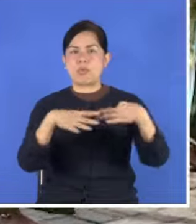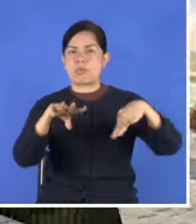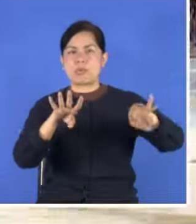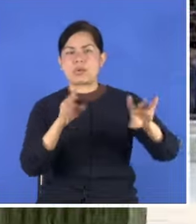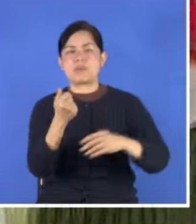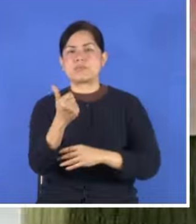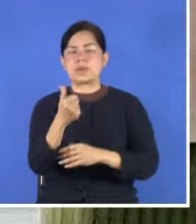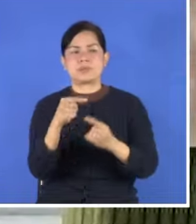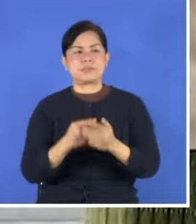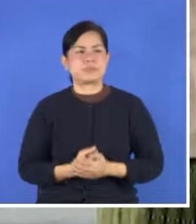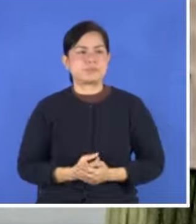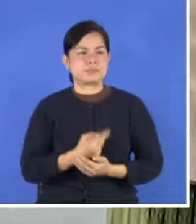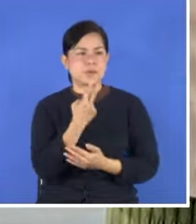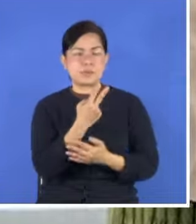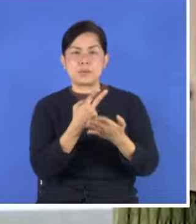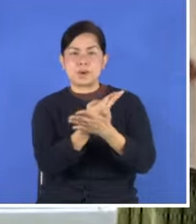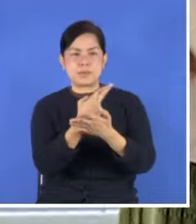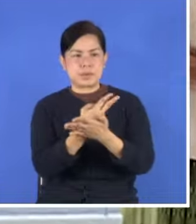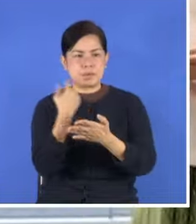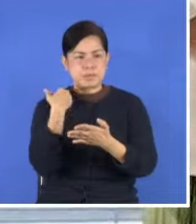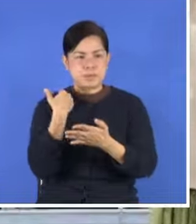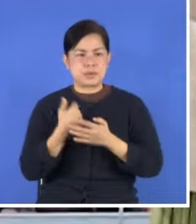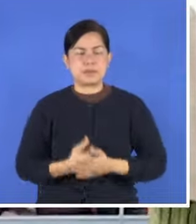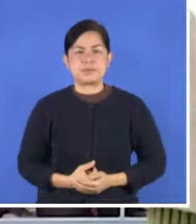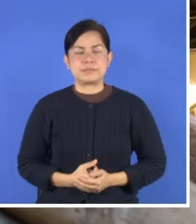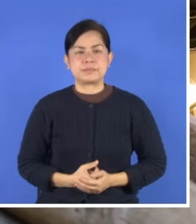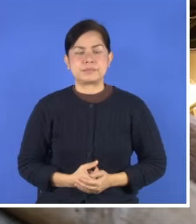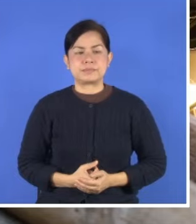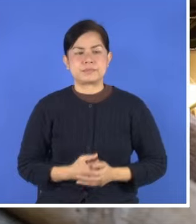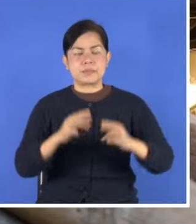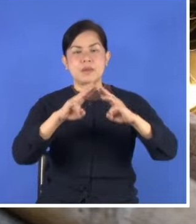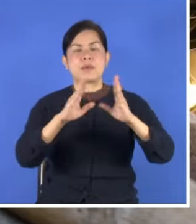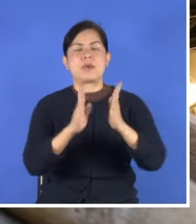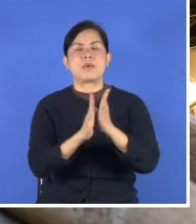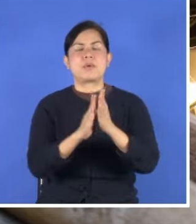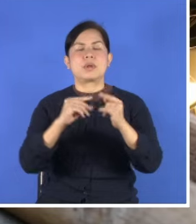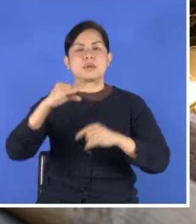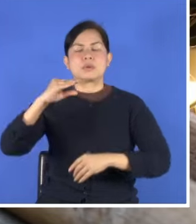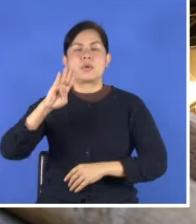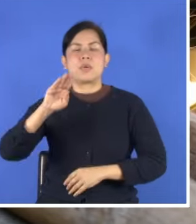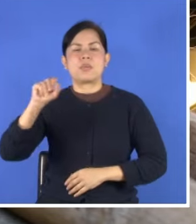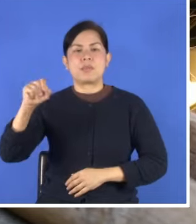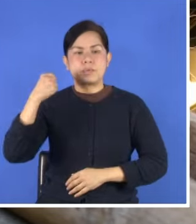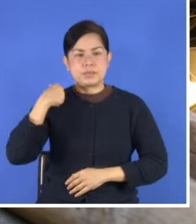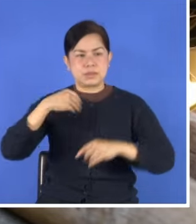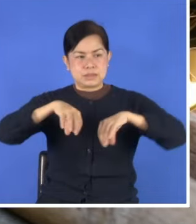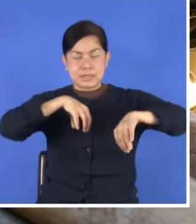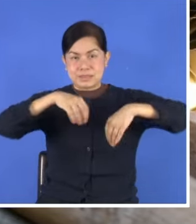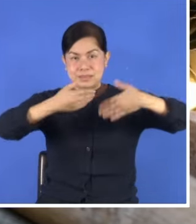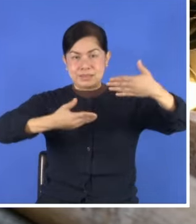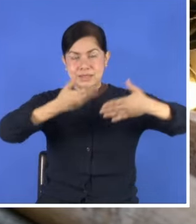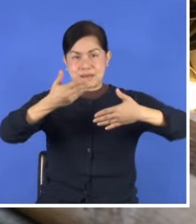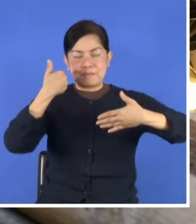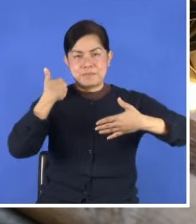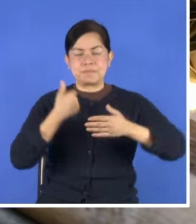ราชบุรีอำเภอโพธารามค่ะหอวัฒนธรรมลาวเวียงที่วัดโบสถ์จัดงานสืบสานประเพณีใต้น้ำ